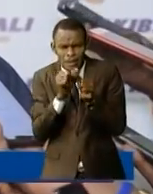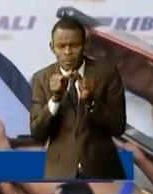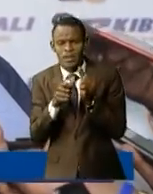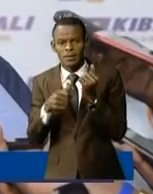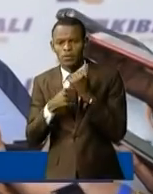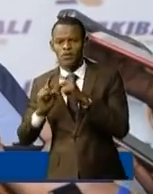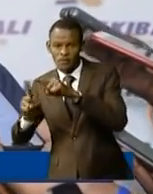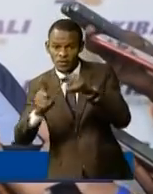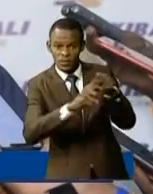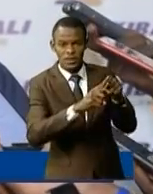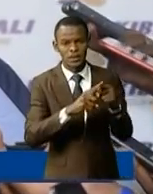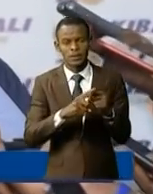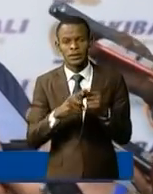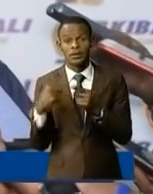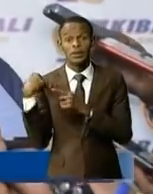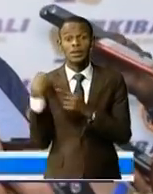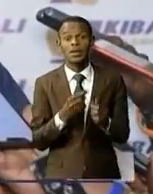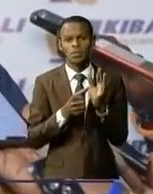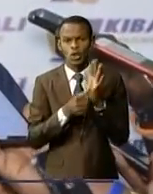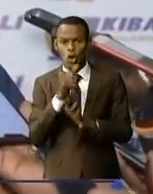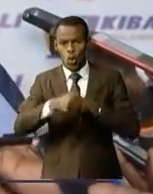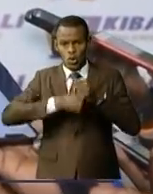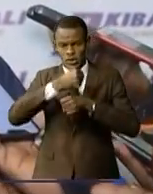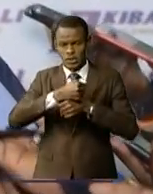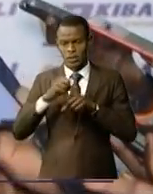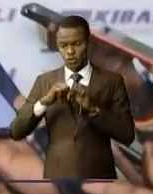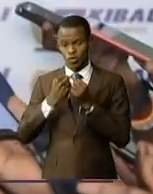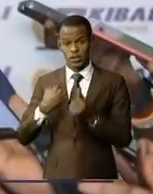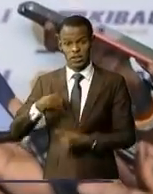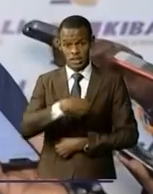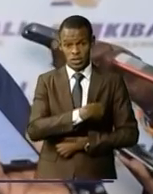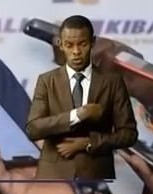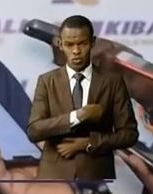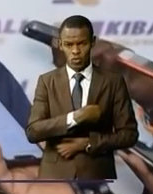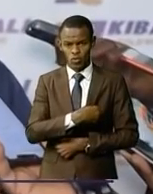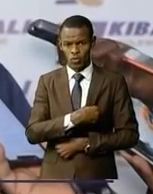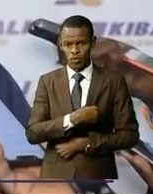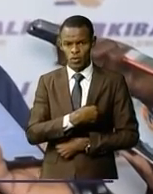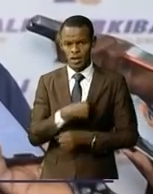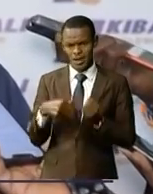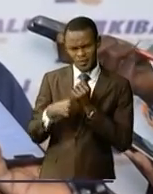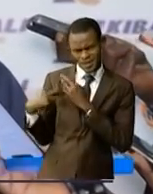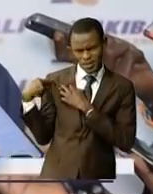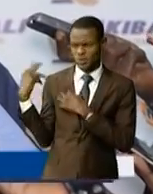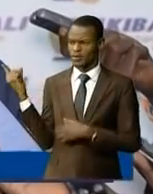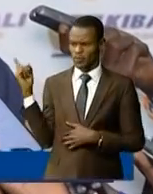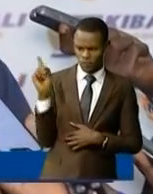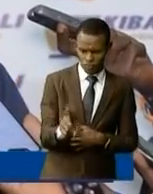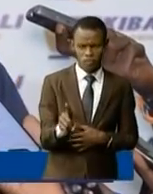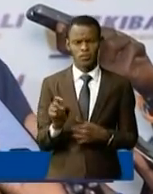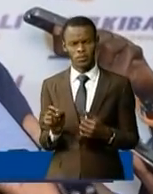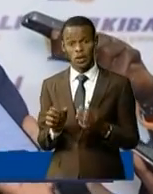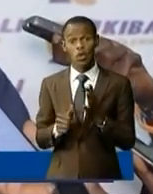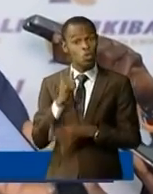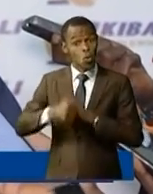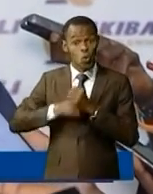11 ans que Ron Gold, à l'époque, était arrivé en ces lieux. Et c'était pour nous ce temps de montrer ce que les